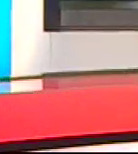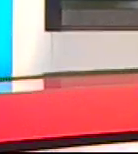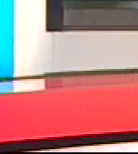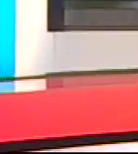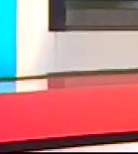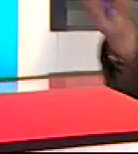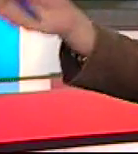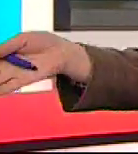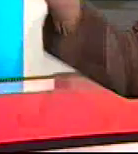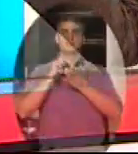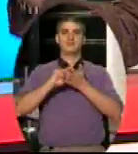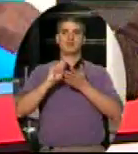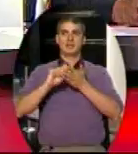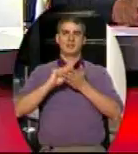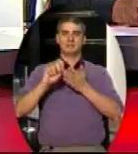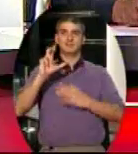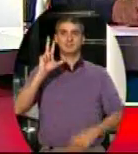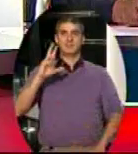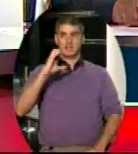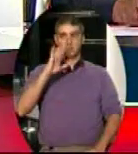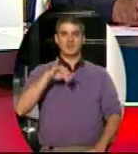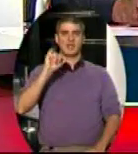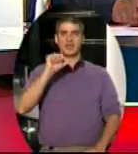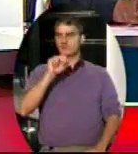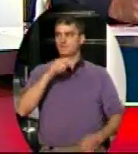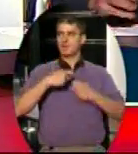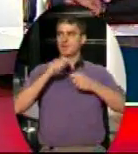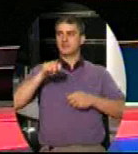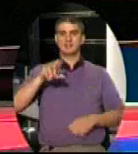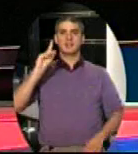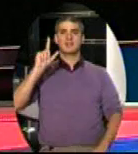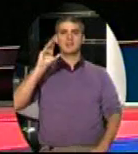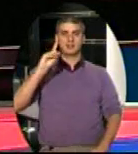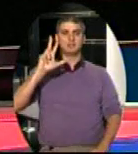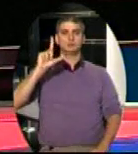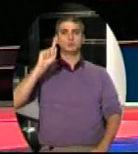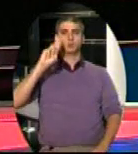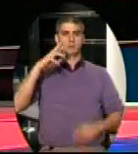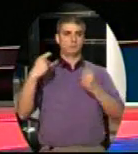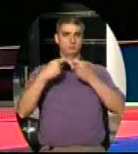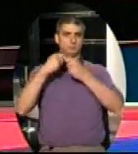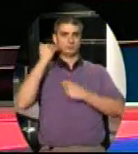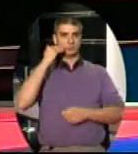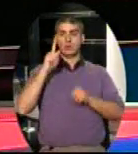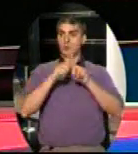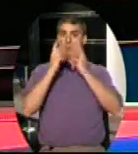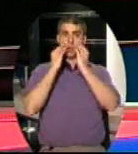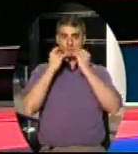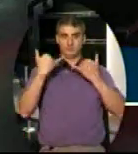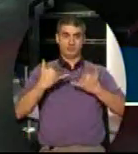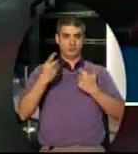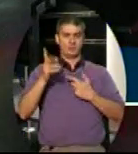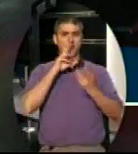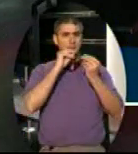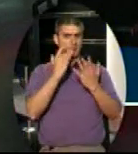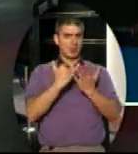עכשיו אנחנו נצרף אלינו את כתבנו צחי כהן, ירון אברהם וחבר הכנסת דוד צור מהתנועה, איש התנועה, כמו אמיר פרץ נכון להיום.